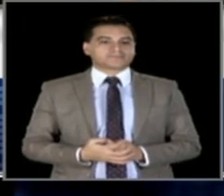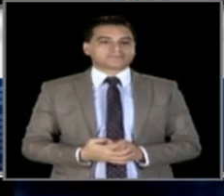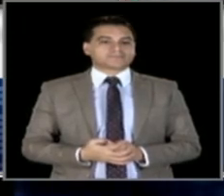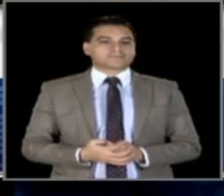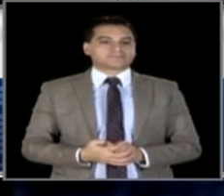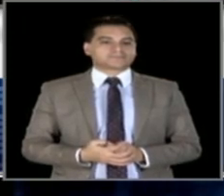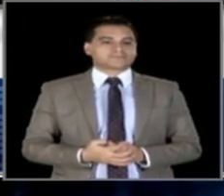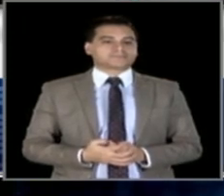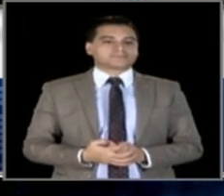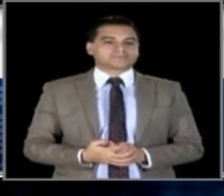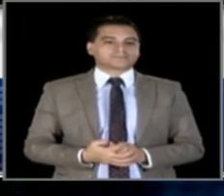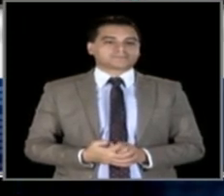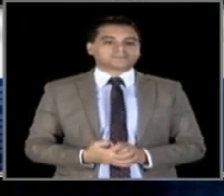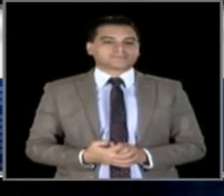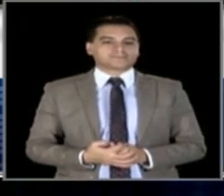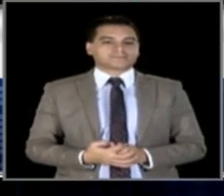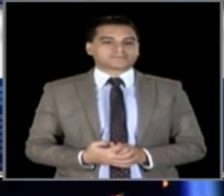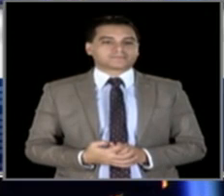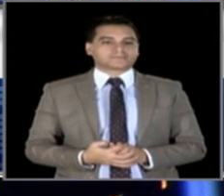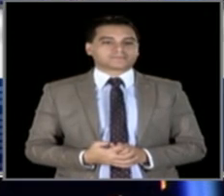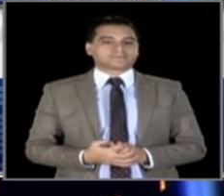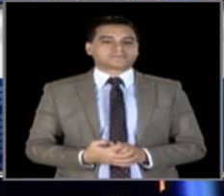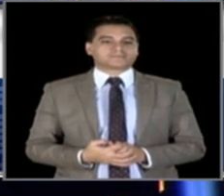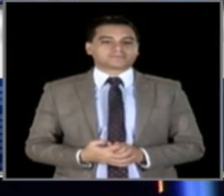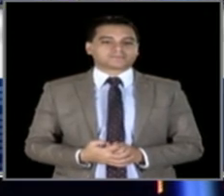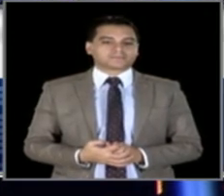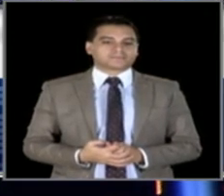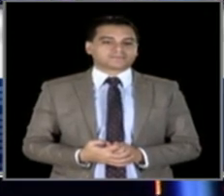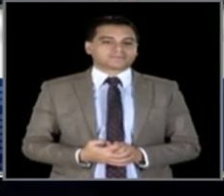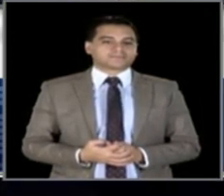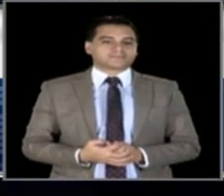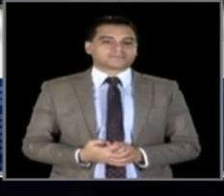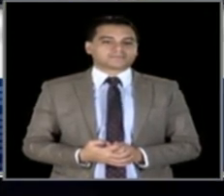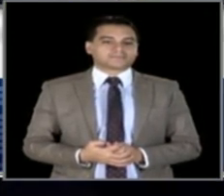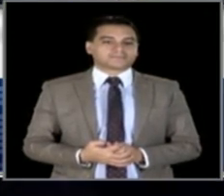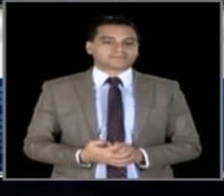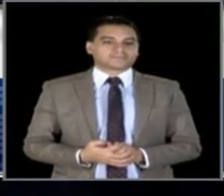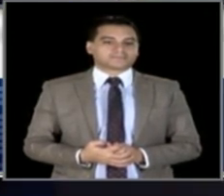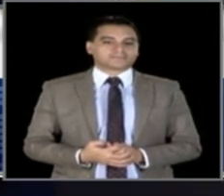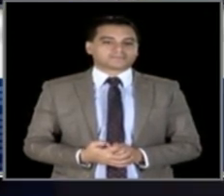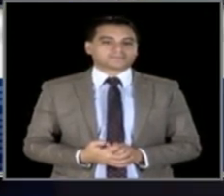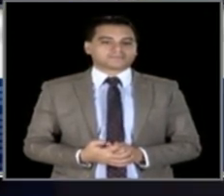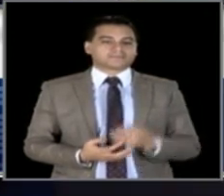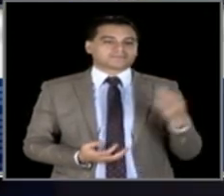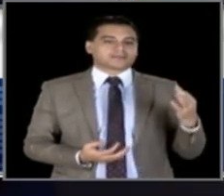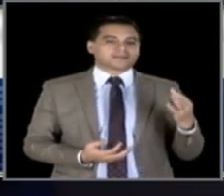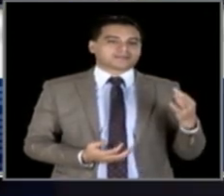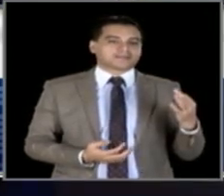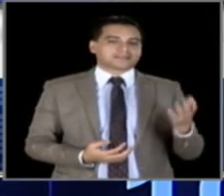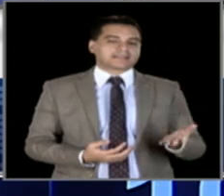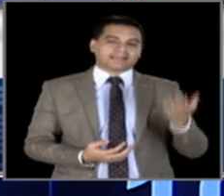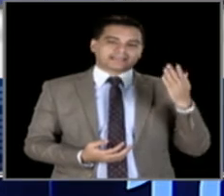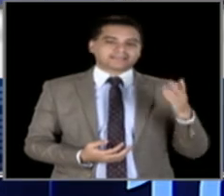عمر، خد الريسك. كنت عايز تقول ايه؟ 11. ندى 3. يا ريتك خدت